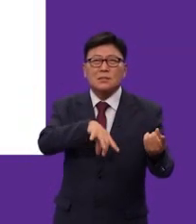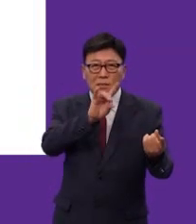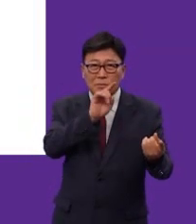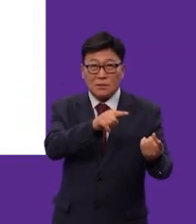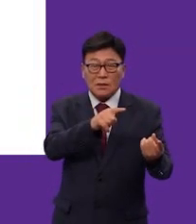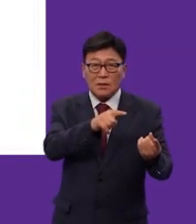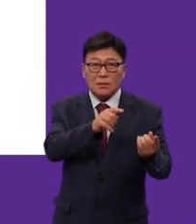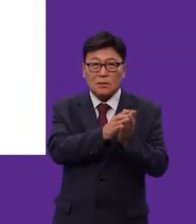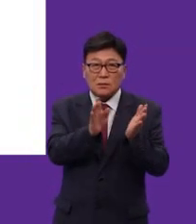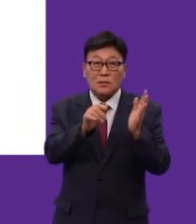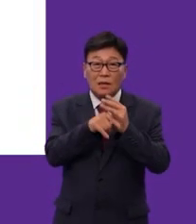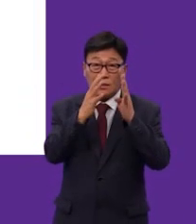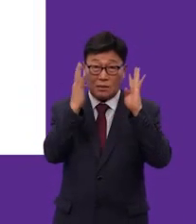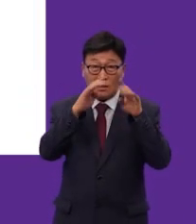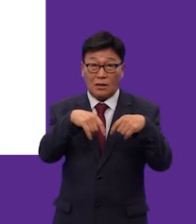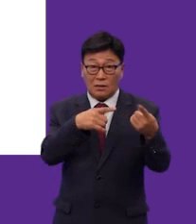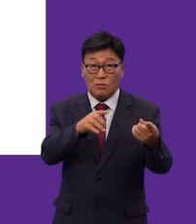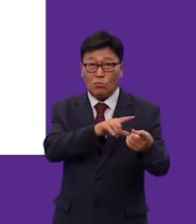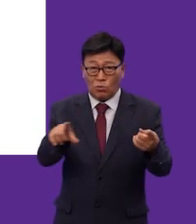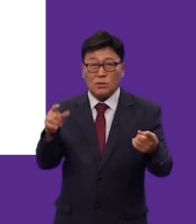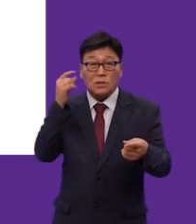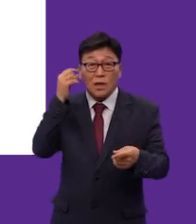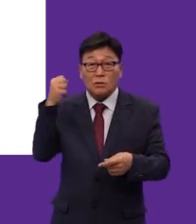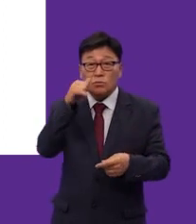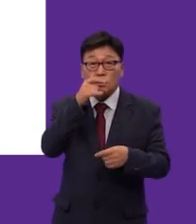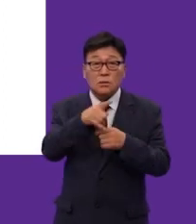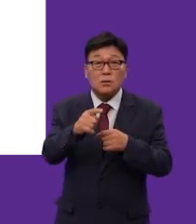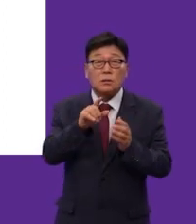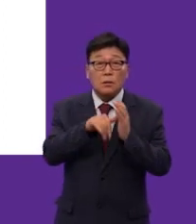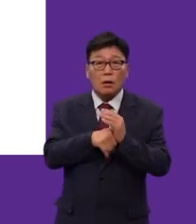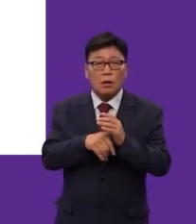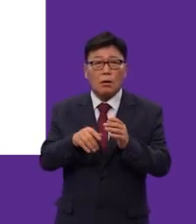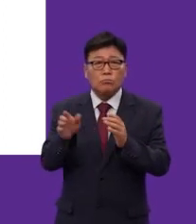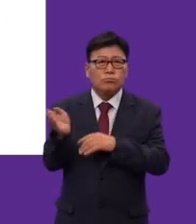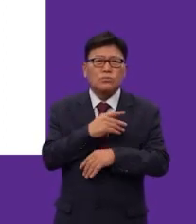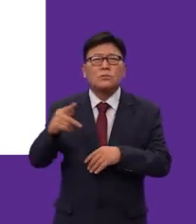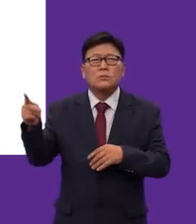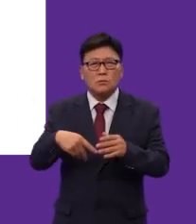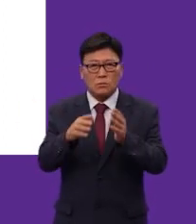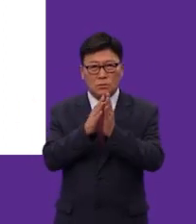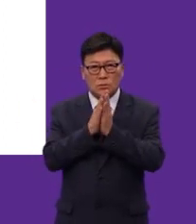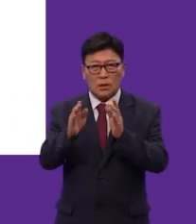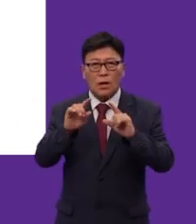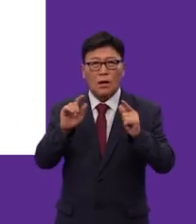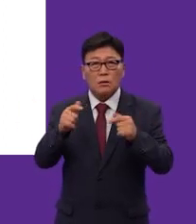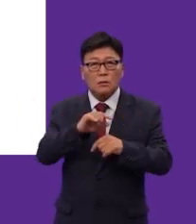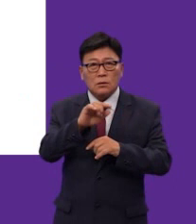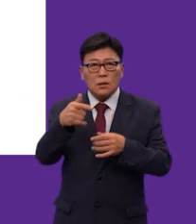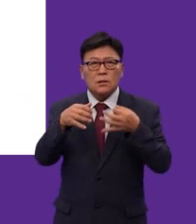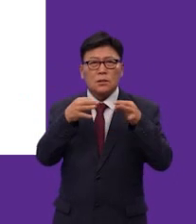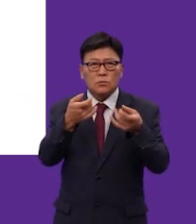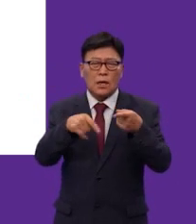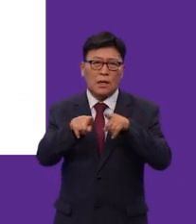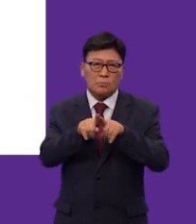번째 문턱이 대학으로 우리는 보통 인식을 하고 있는데 그 단계에서부터 대출로 시작하는 것이 아니라 다양한